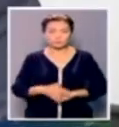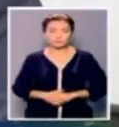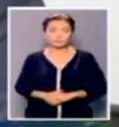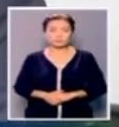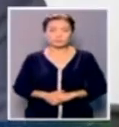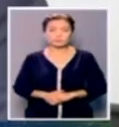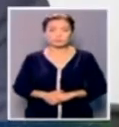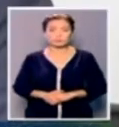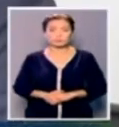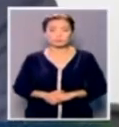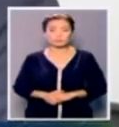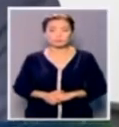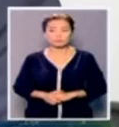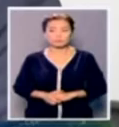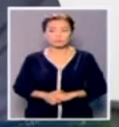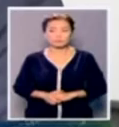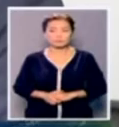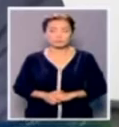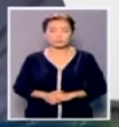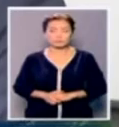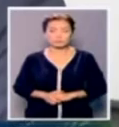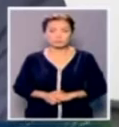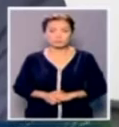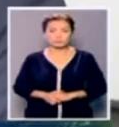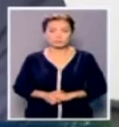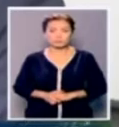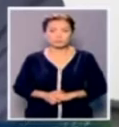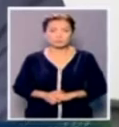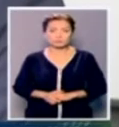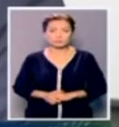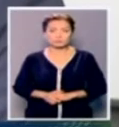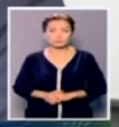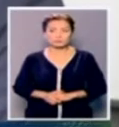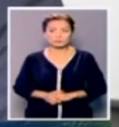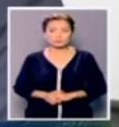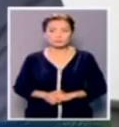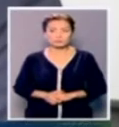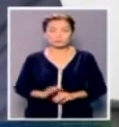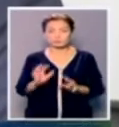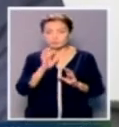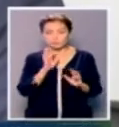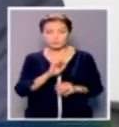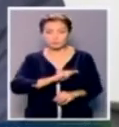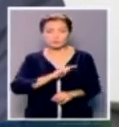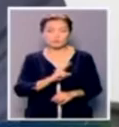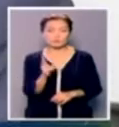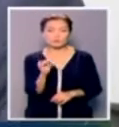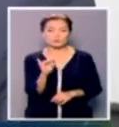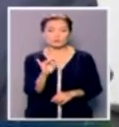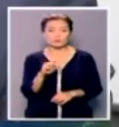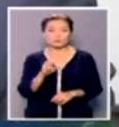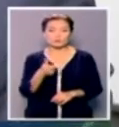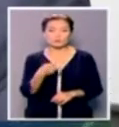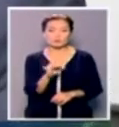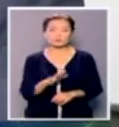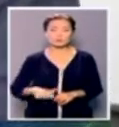Құрманғаз ауданындағы облыстық маңызы бар жолдарды бұл 330 шақырымды құрайды. Күтіп ұстау жұмыстарына Құрманғаз жолдары